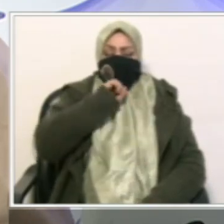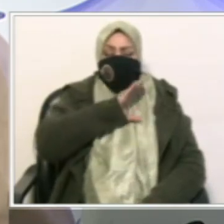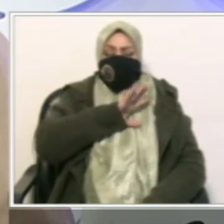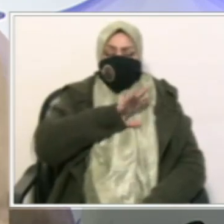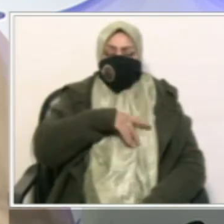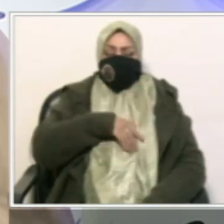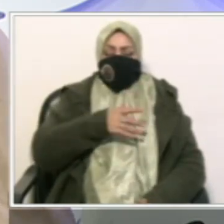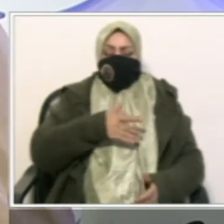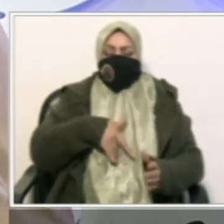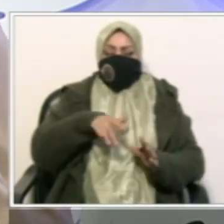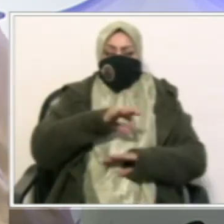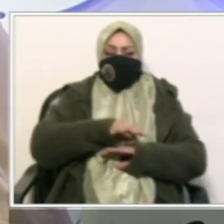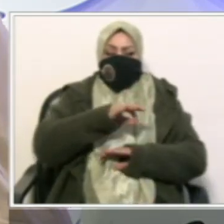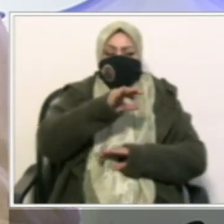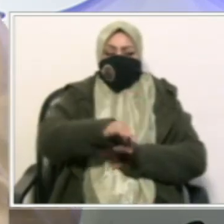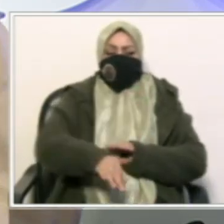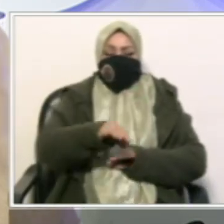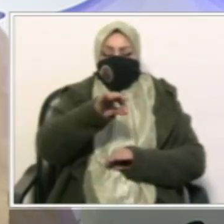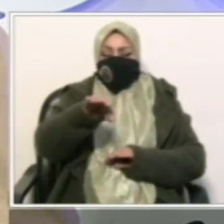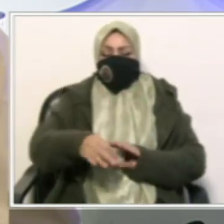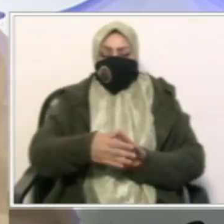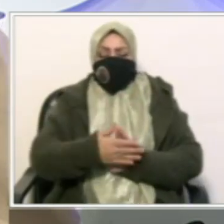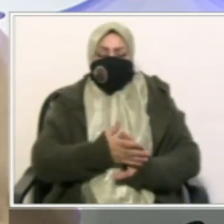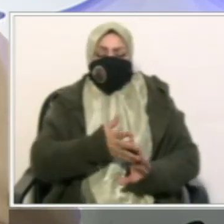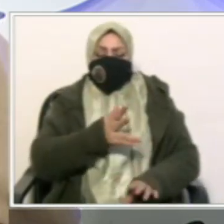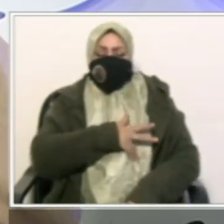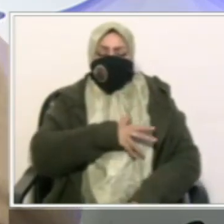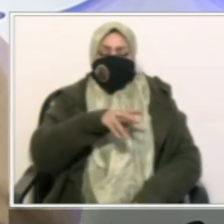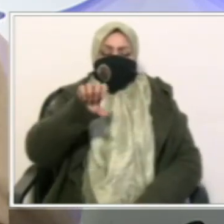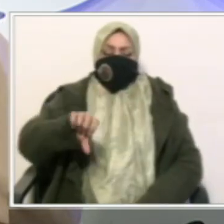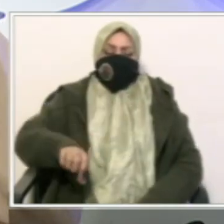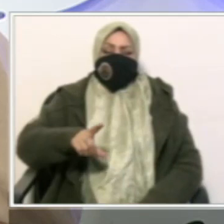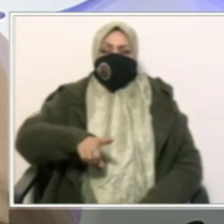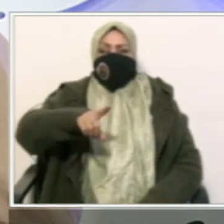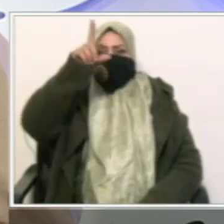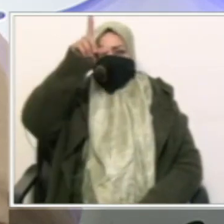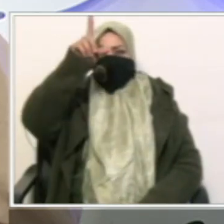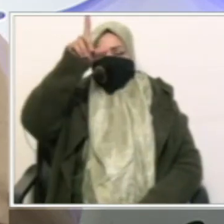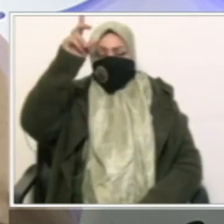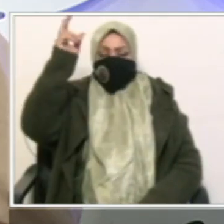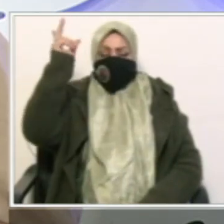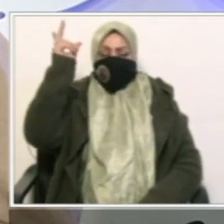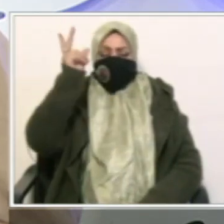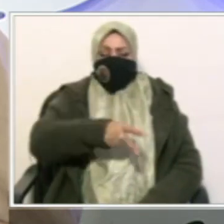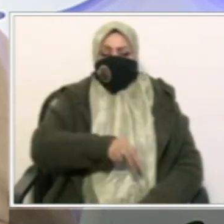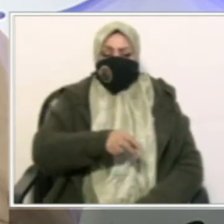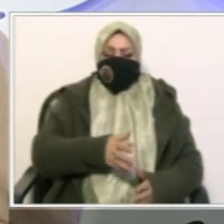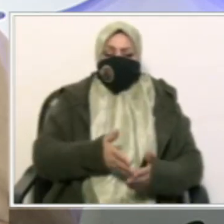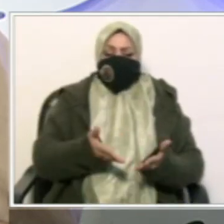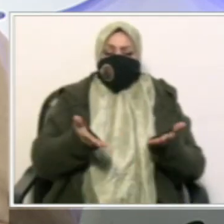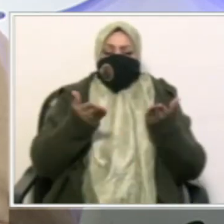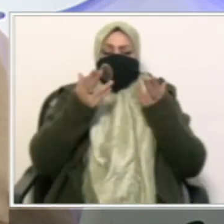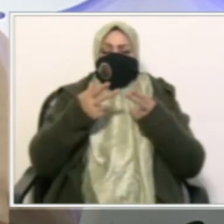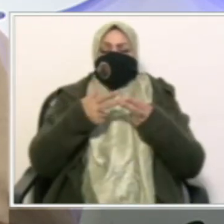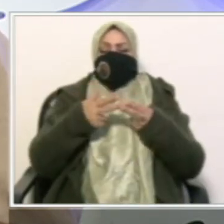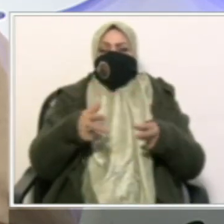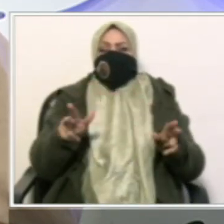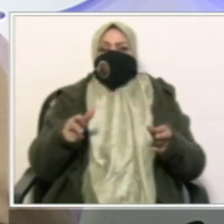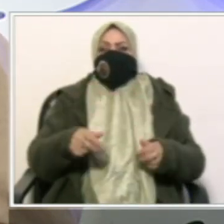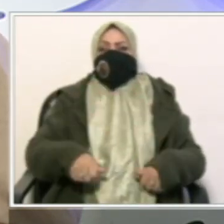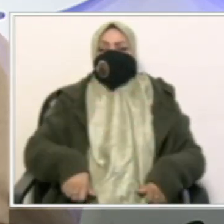للوطن، ولكن الله عز وجل يعني سيأذن بمحاسبتكم وب